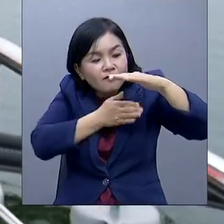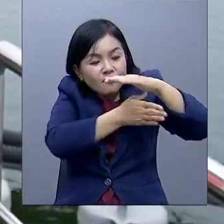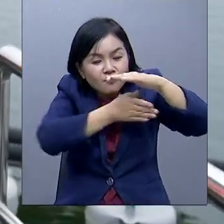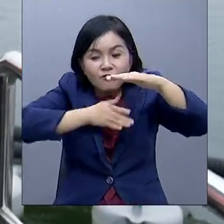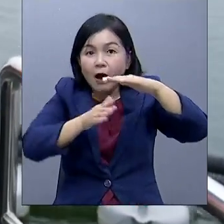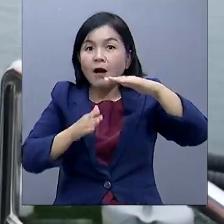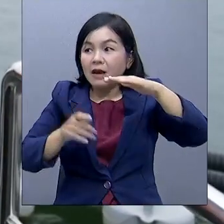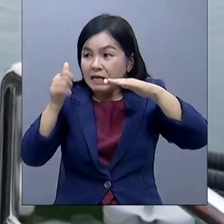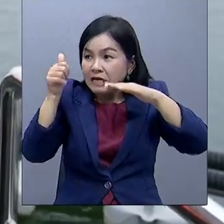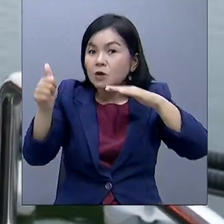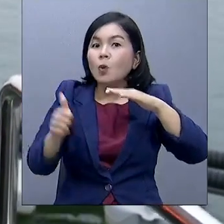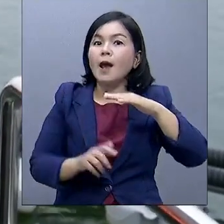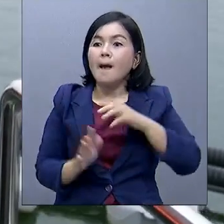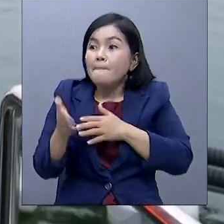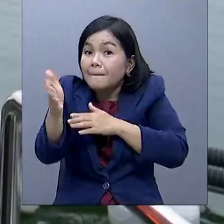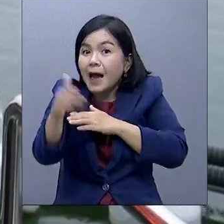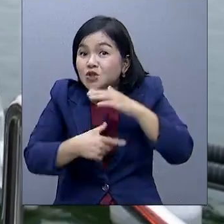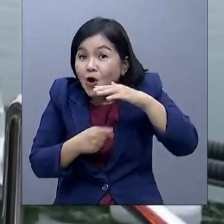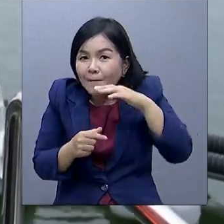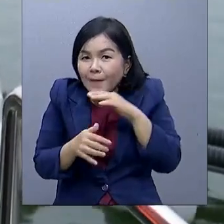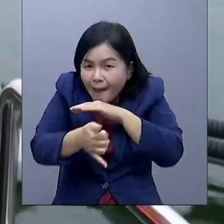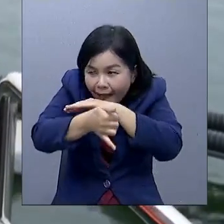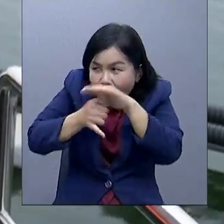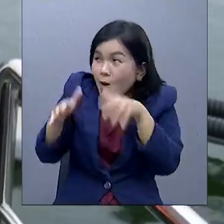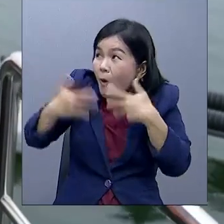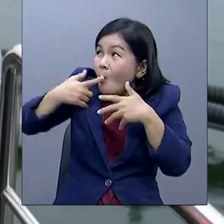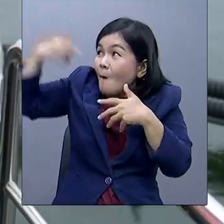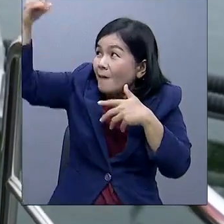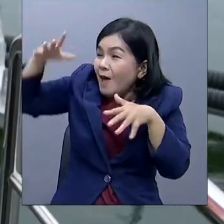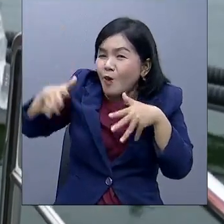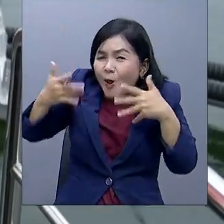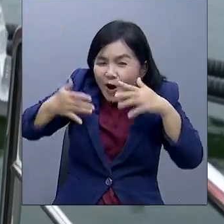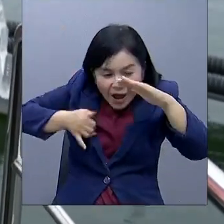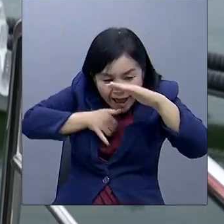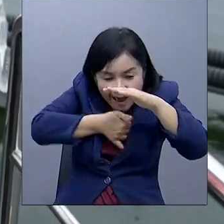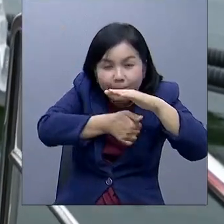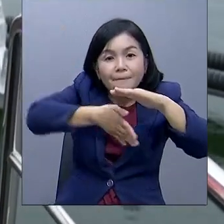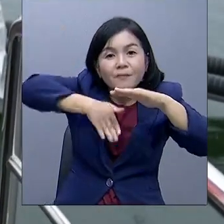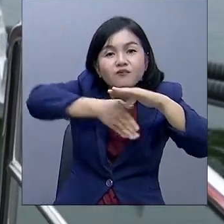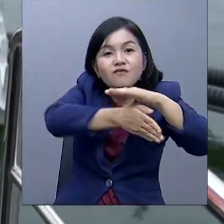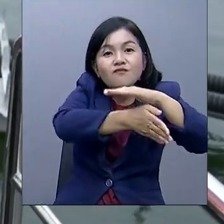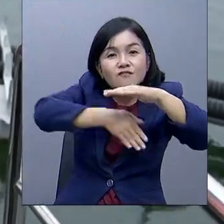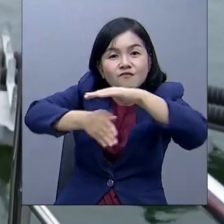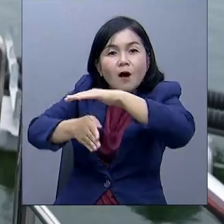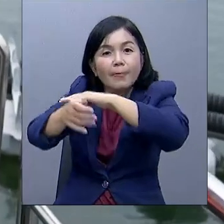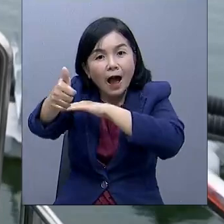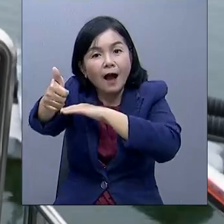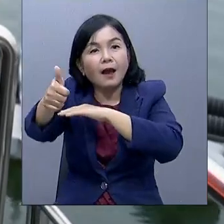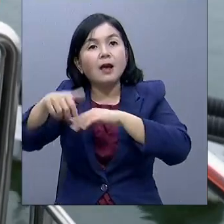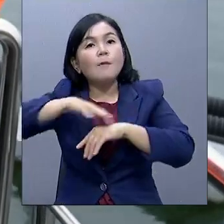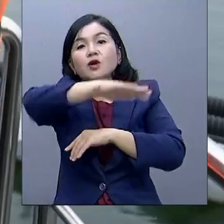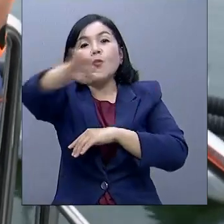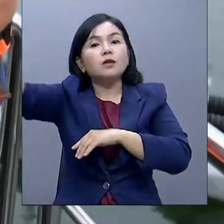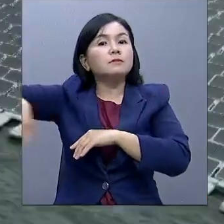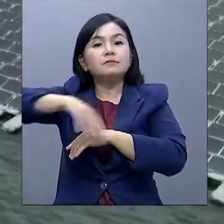ลดีซะด้วย ปลามาอยู่นะฮะพวกปลาพวกสัตว์น้ำขนาดเล็กนี่มาเป็นที่แอบซะด้วยเพื่อหลบตัวใหญ ่ นะครับเพราะว่าข้างในเนี่ยเราก็ไม่